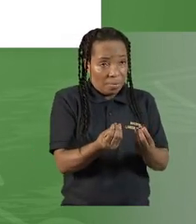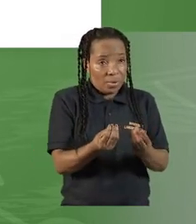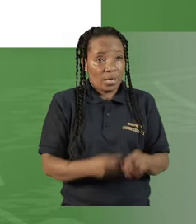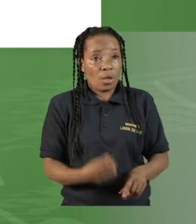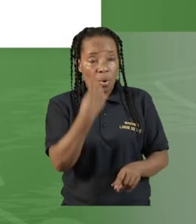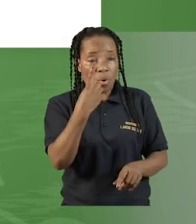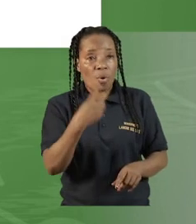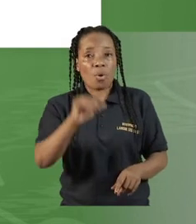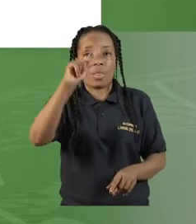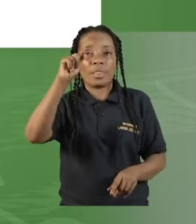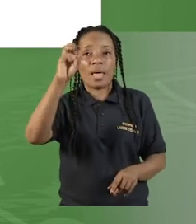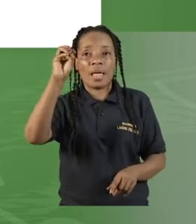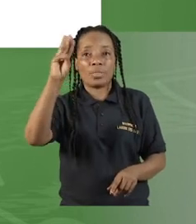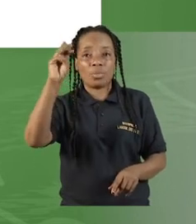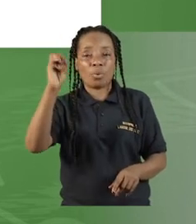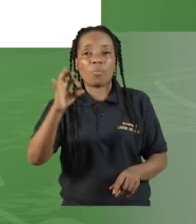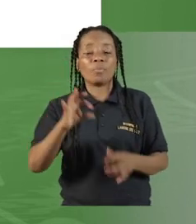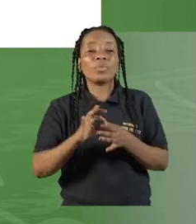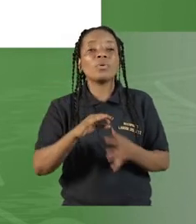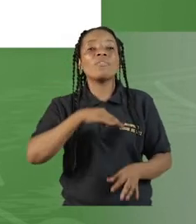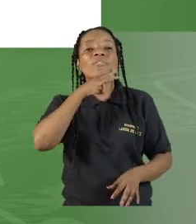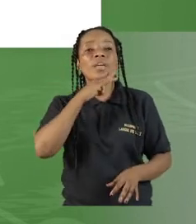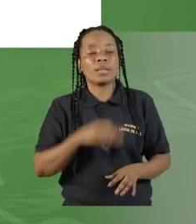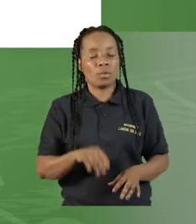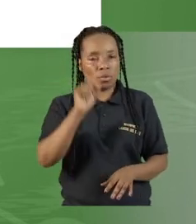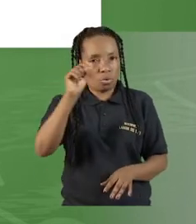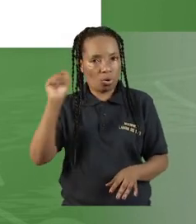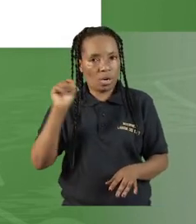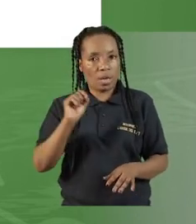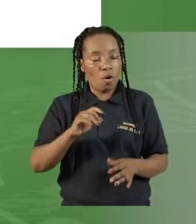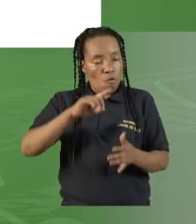Fe par le coefficient 4.